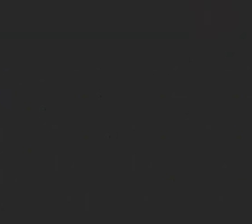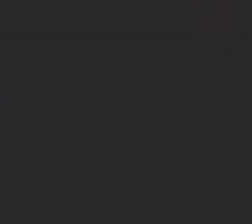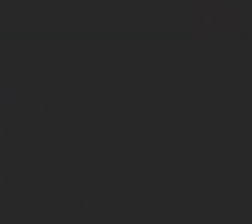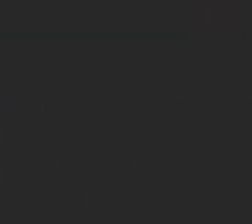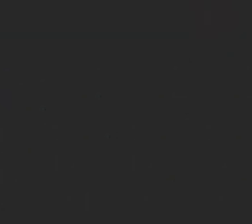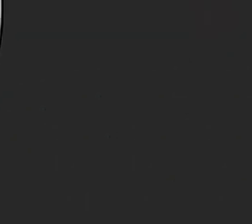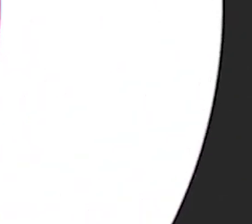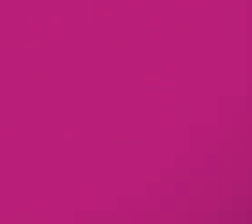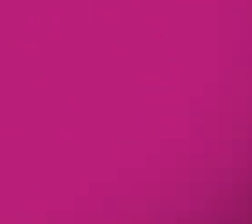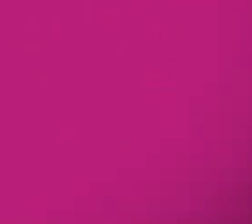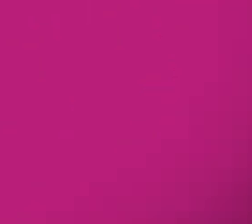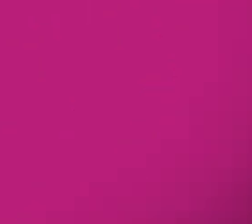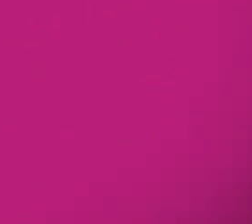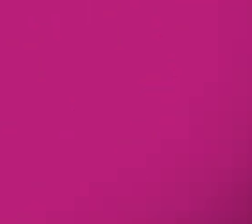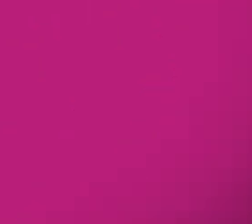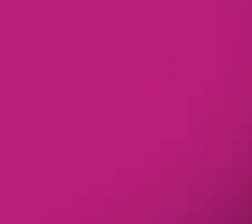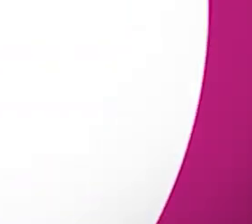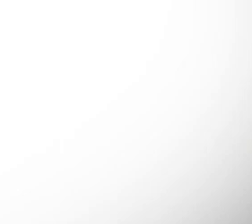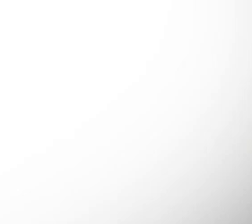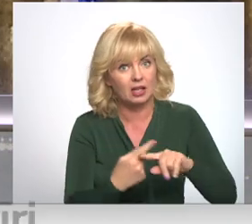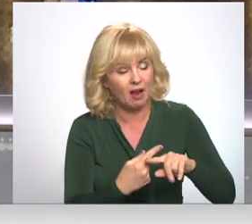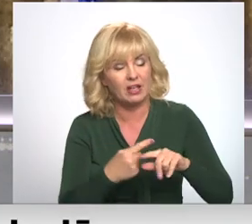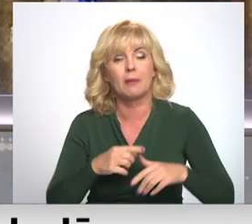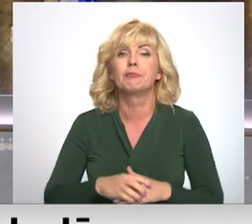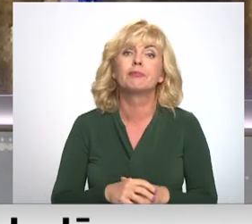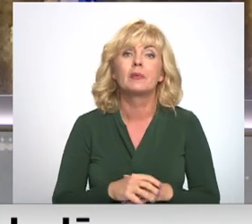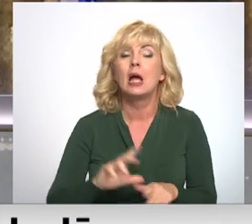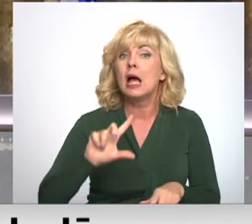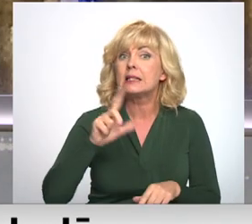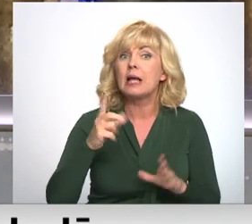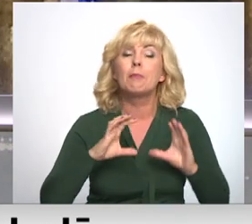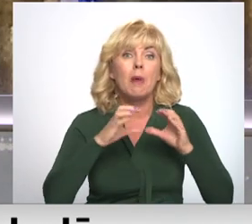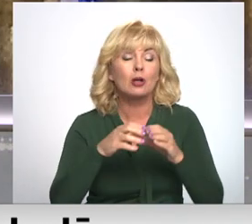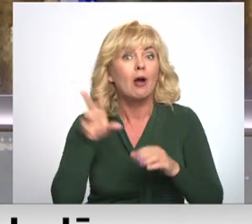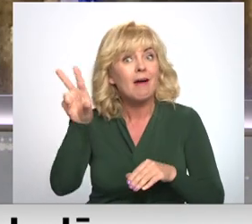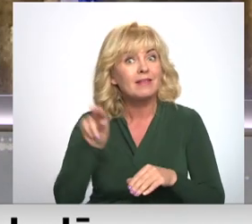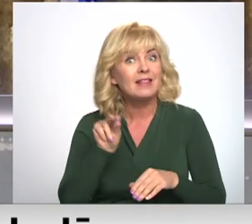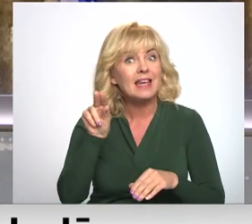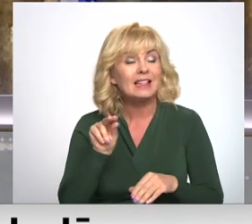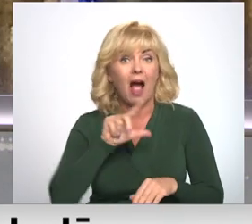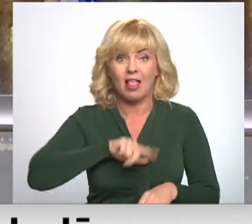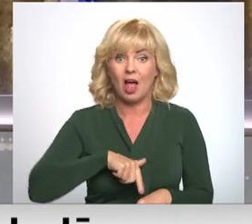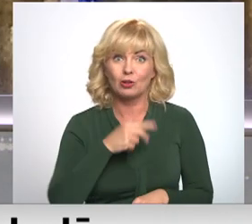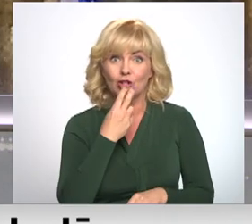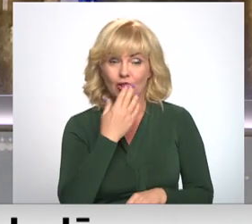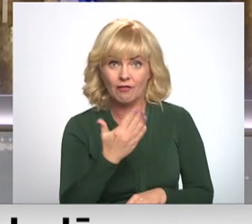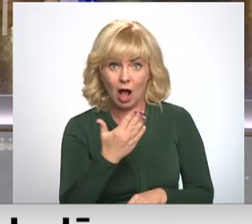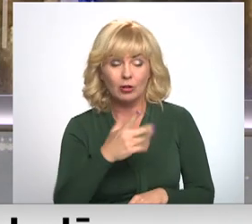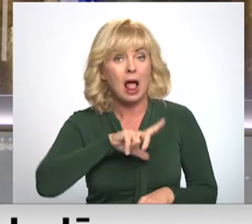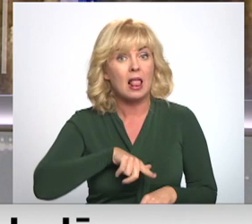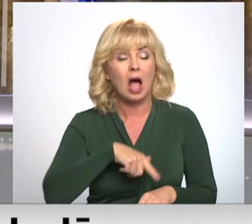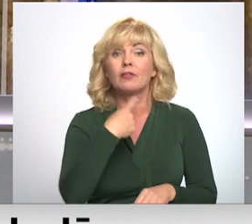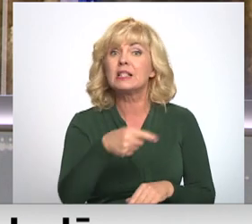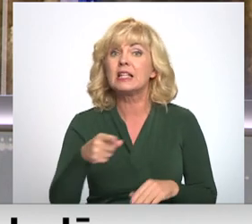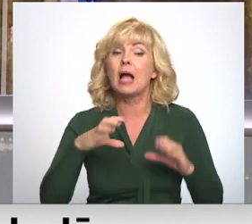Re, viss ēters ir te! 7. Pasaules diktātu latviešu valodā, kas vienlaikus Latvijā un citviet